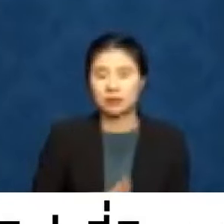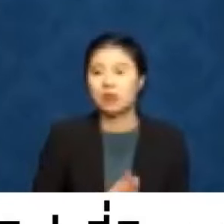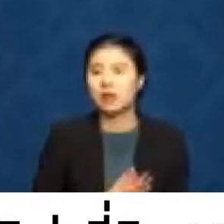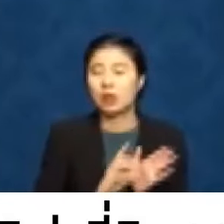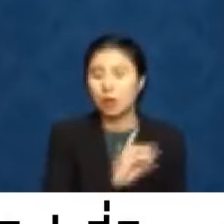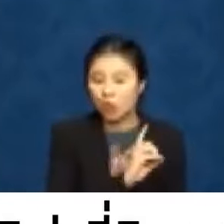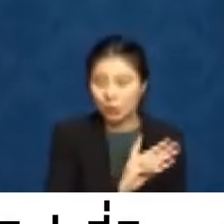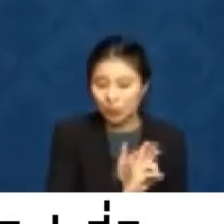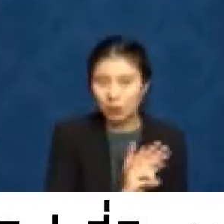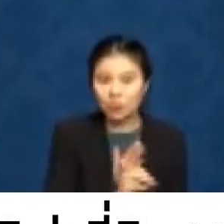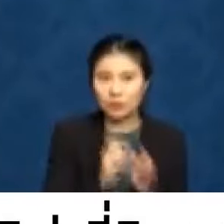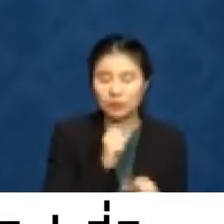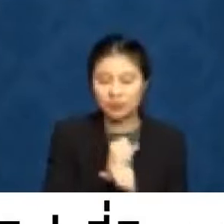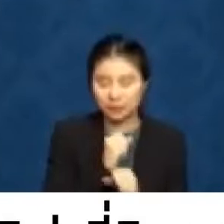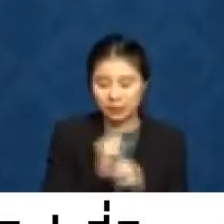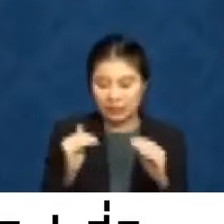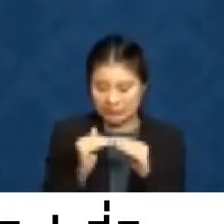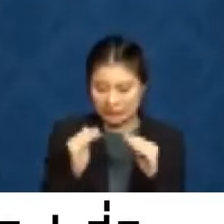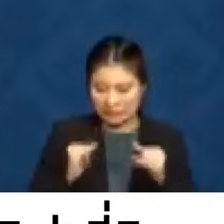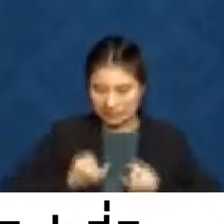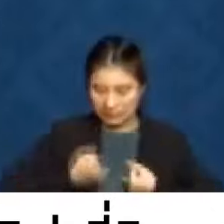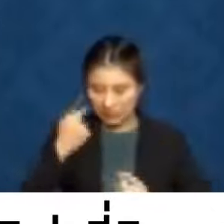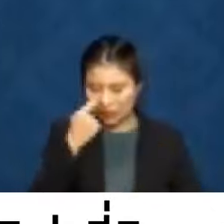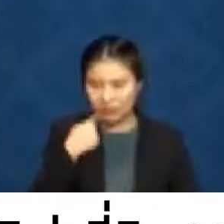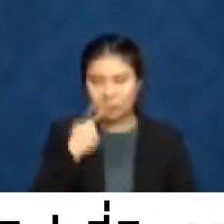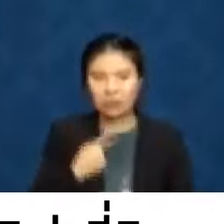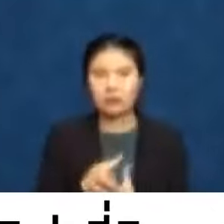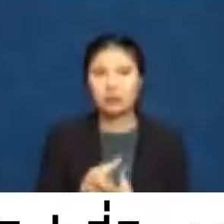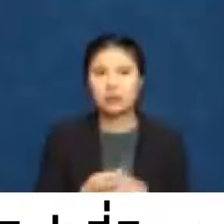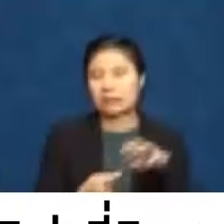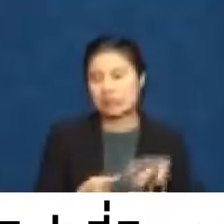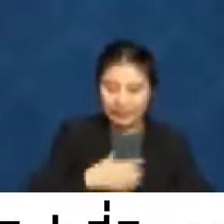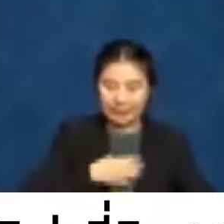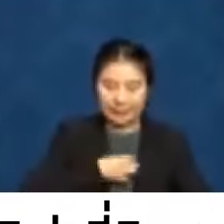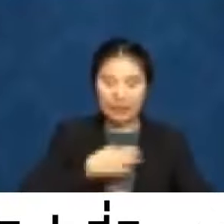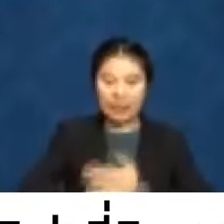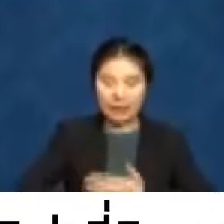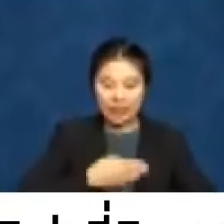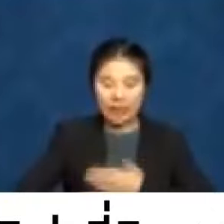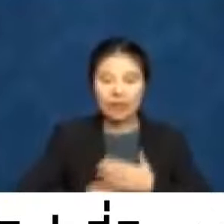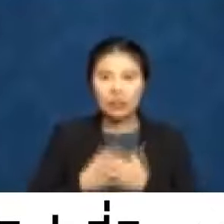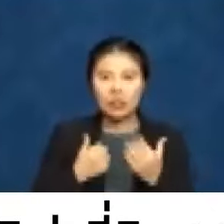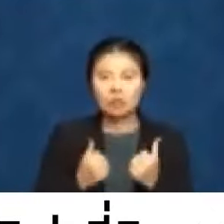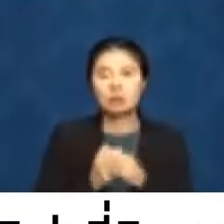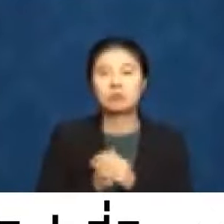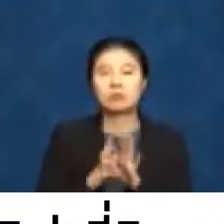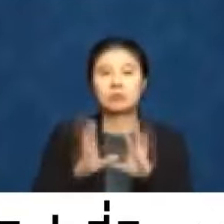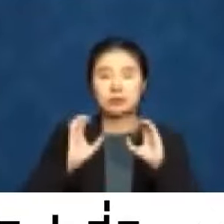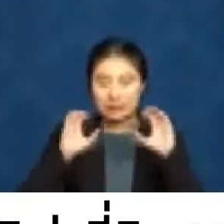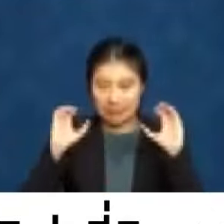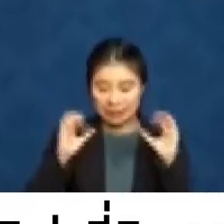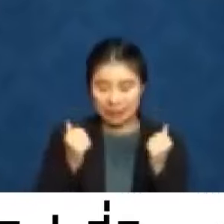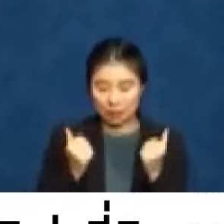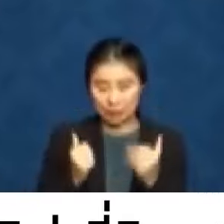ถ้าทำเป็นลีสโฮทรัพย์อินทรีย์99ปีทั้งตึกเป็นของต่างชาติได้ทั้งตึกเศรษฐกิจแย่ลงหรือเปล่าท